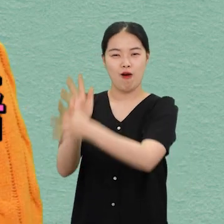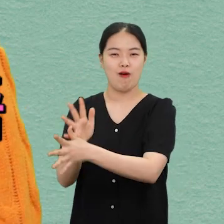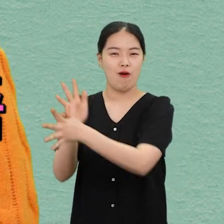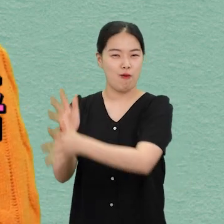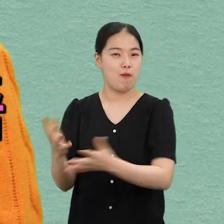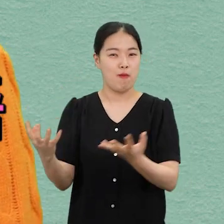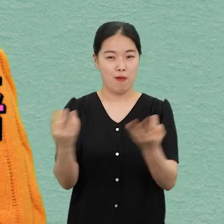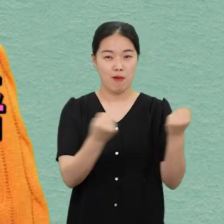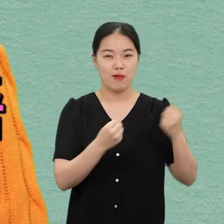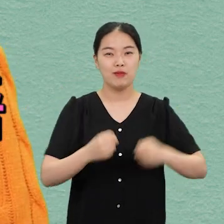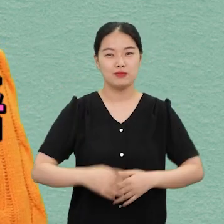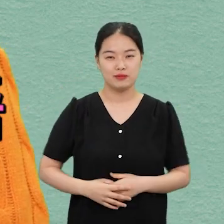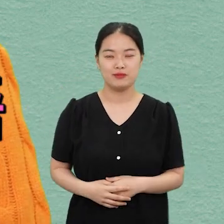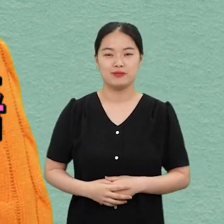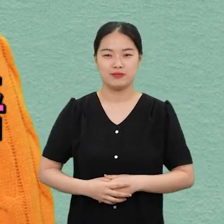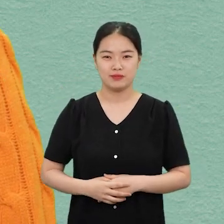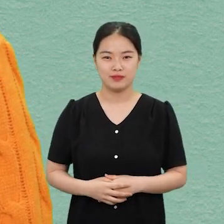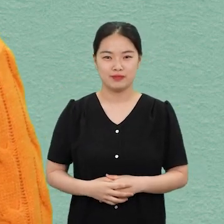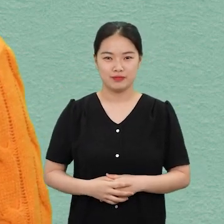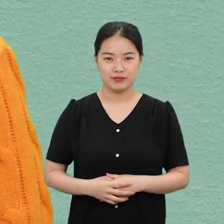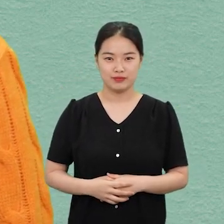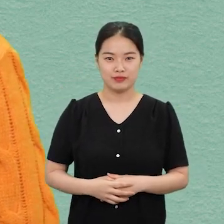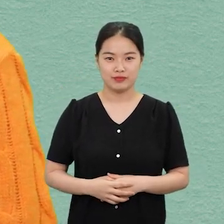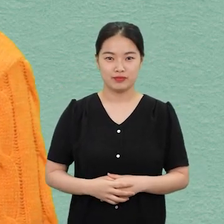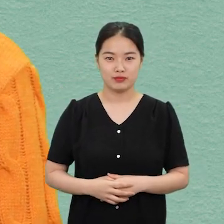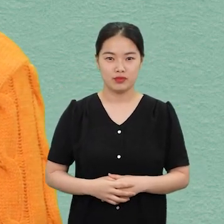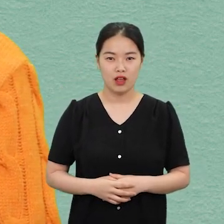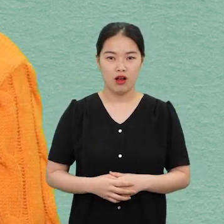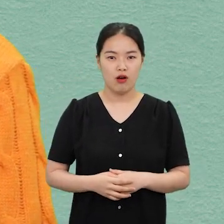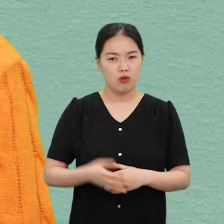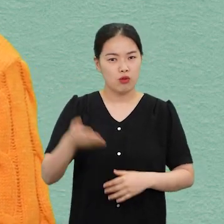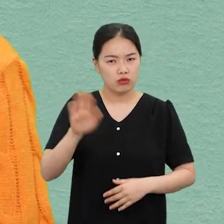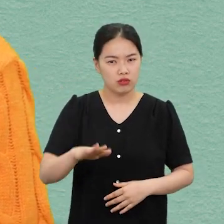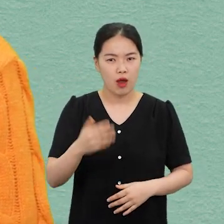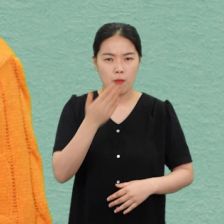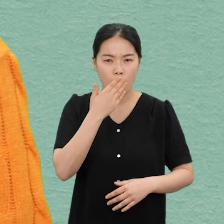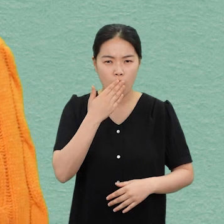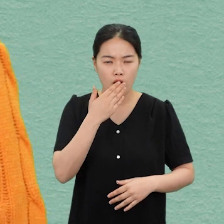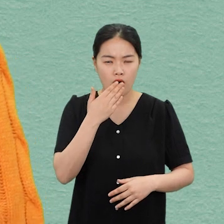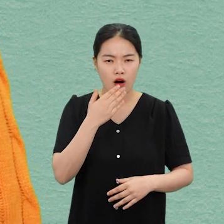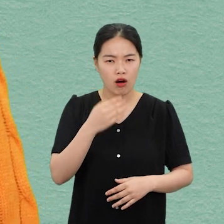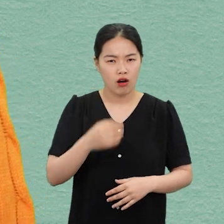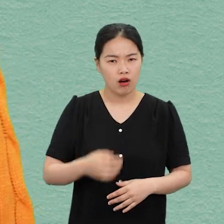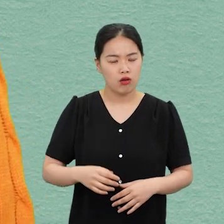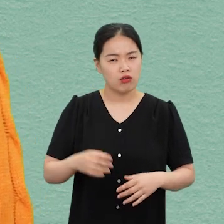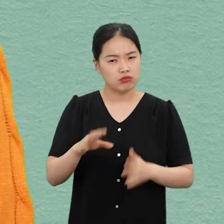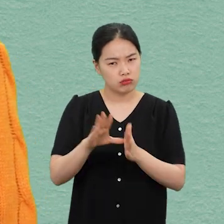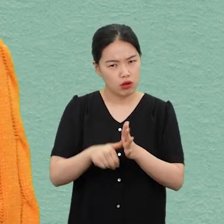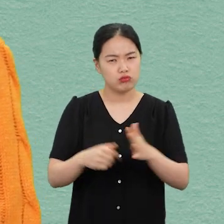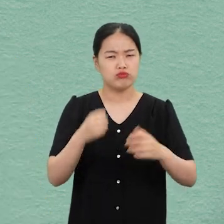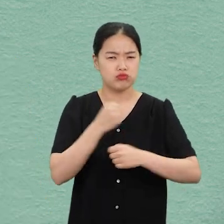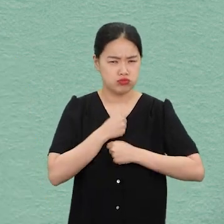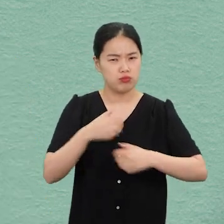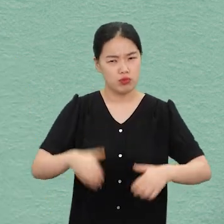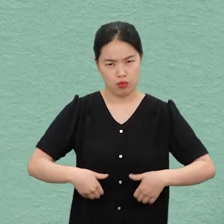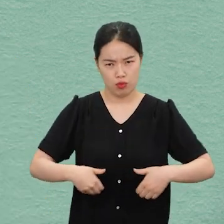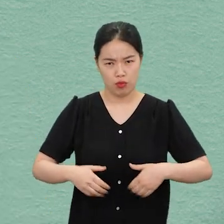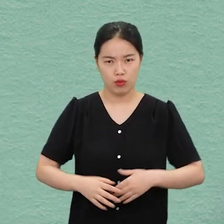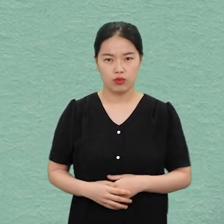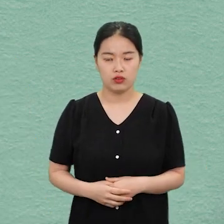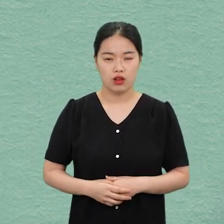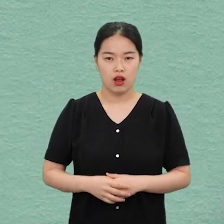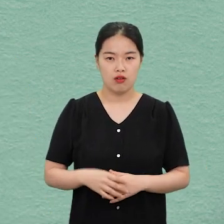부쩍 많아지는 계절입니다. 그만큼 음식물 섭취에 대한 주의가 요구된다고 합니다.